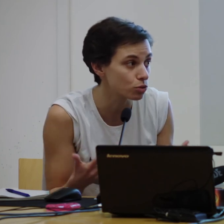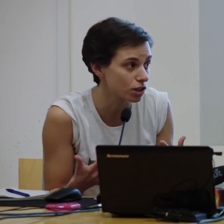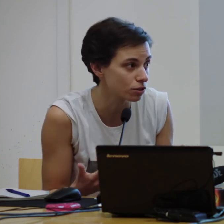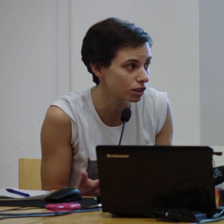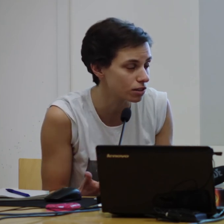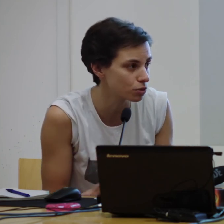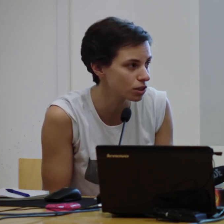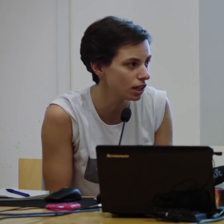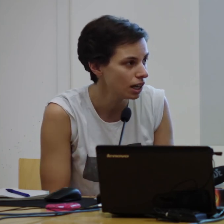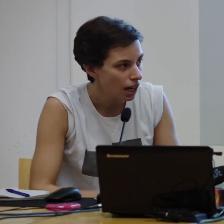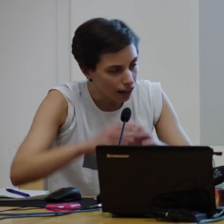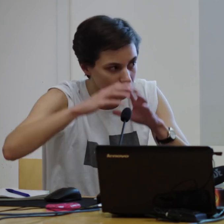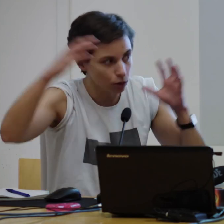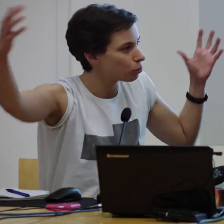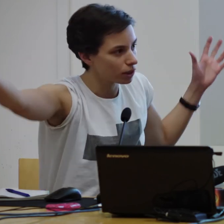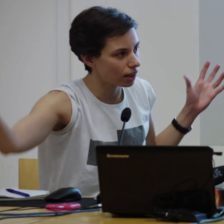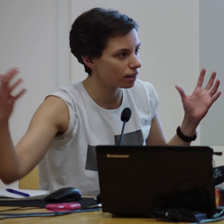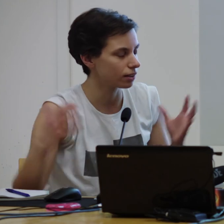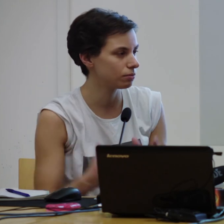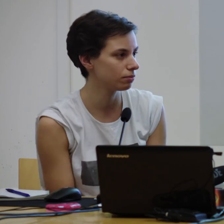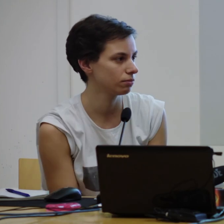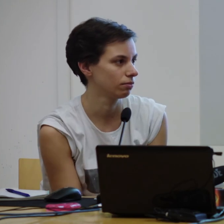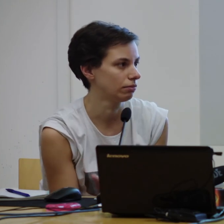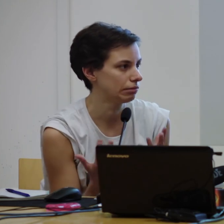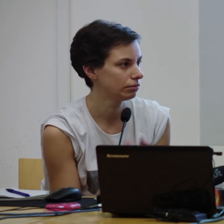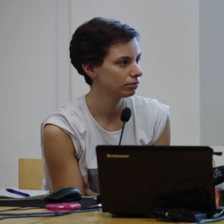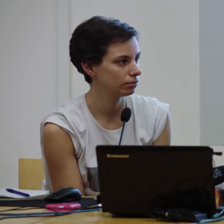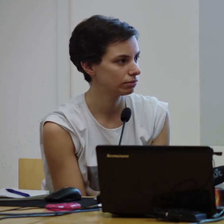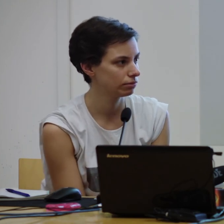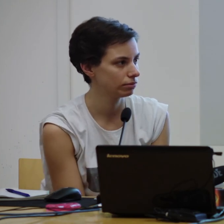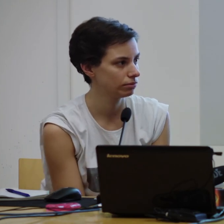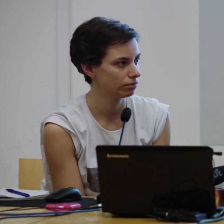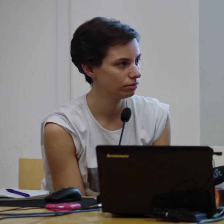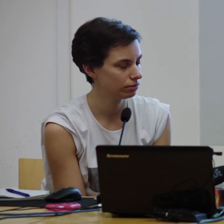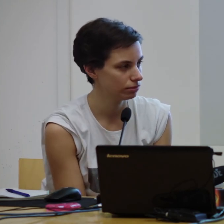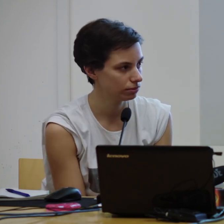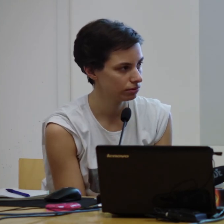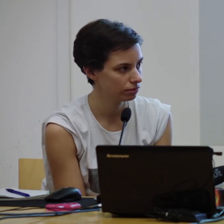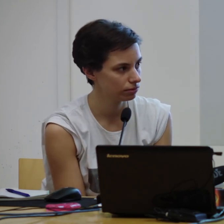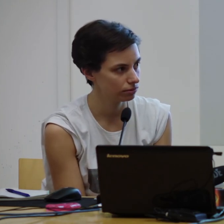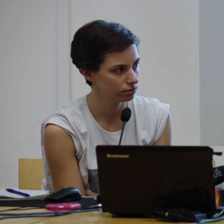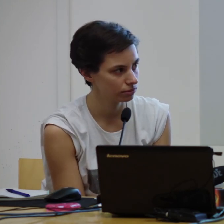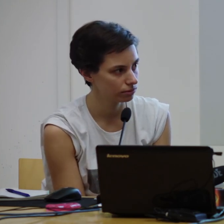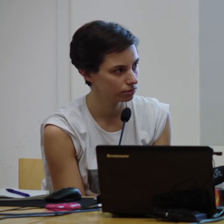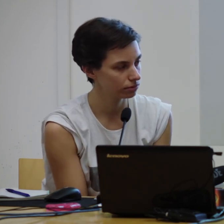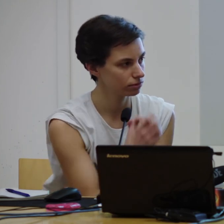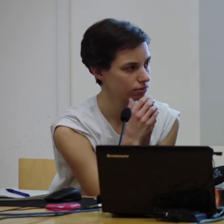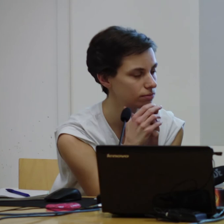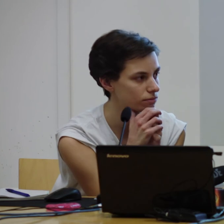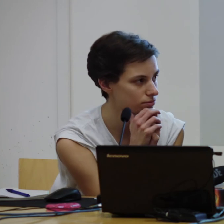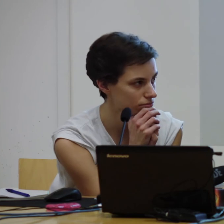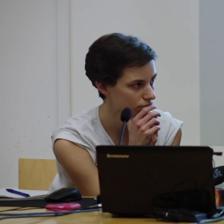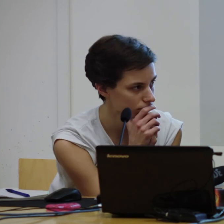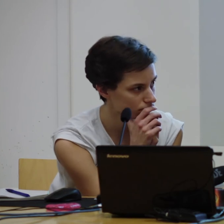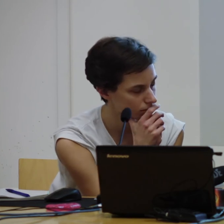mal byť súčasťou tých diskusí, ale tak to úplne Mě ta otázka napadla právě proto, že se o tom